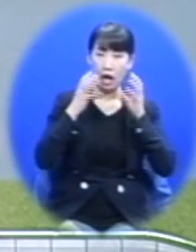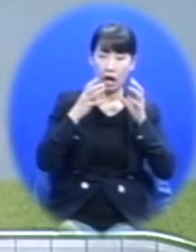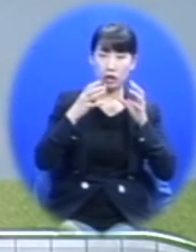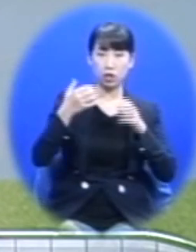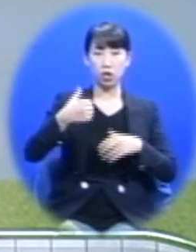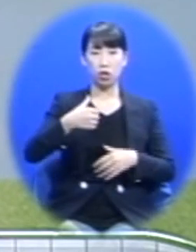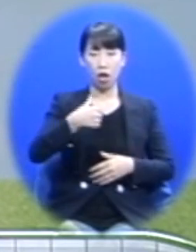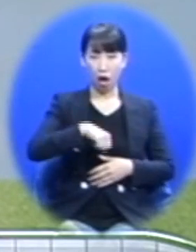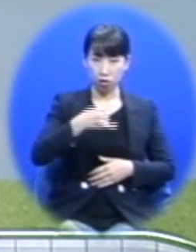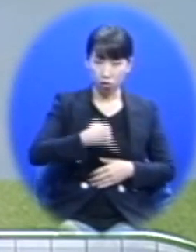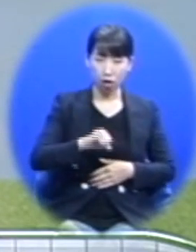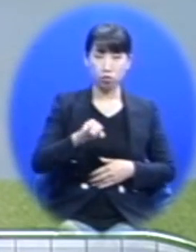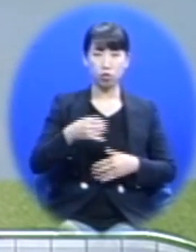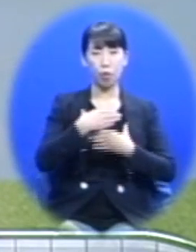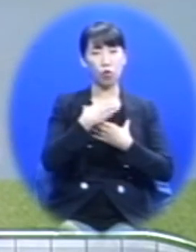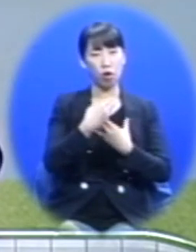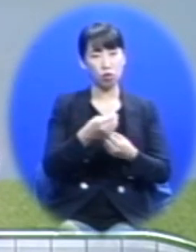편안하면 좋겠어.